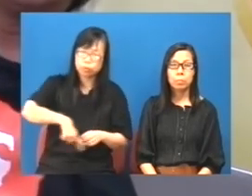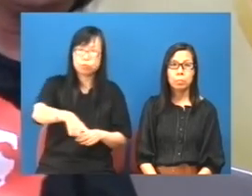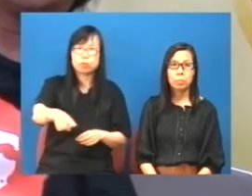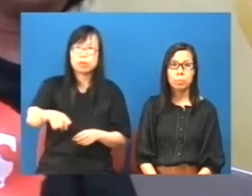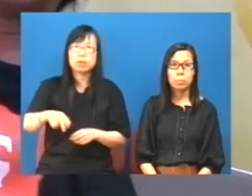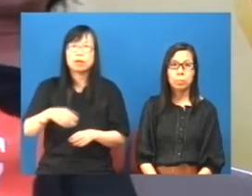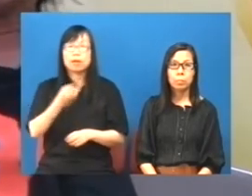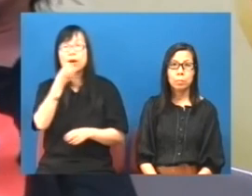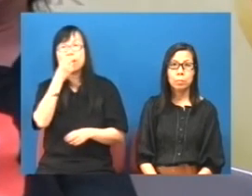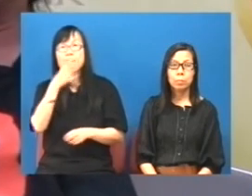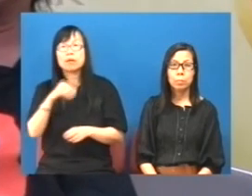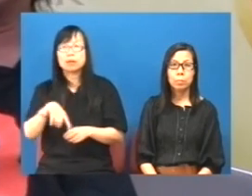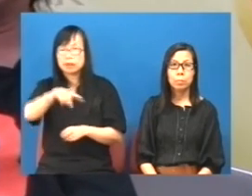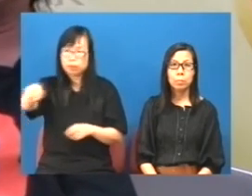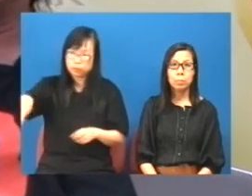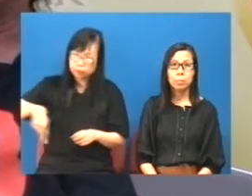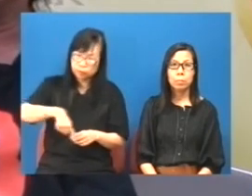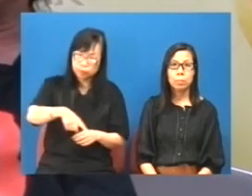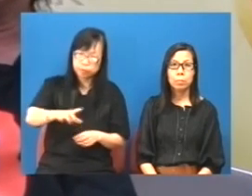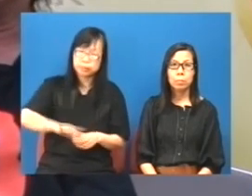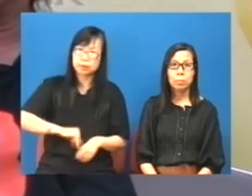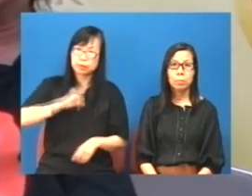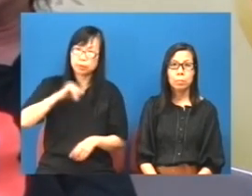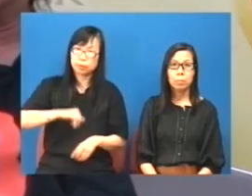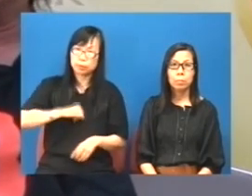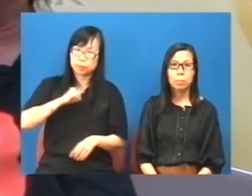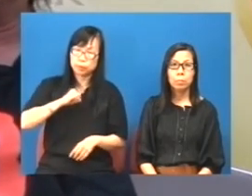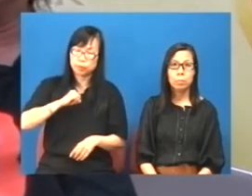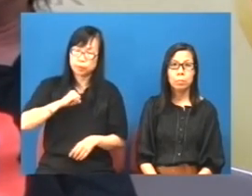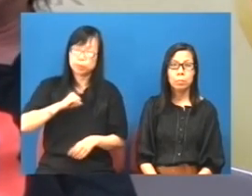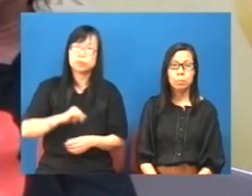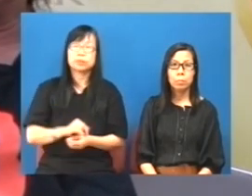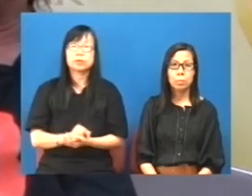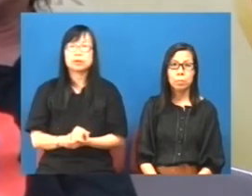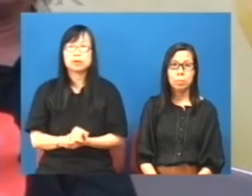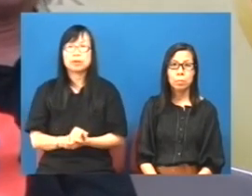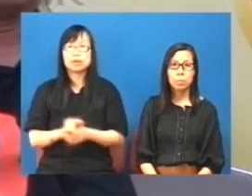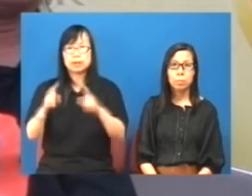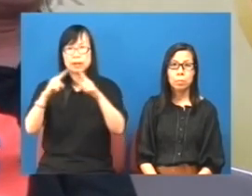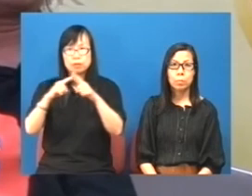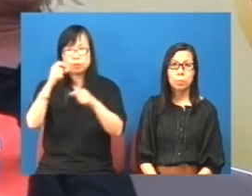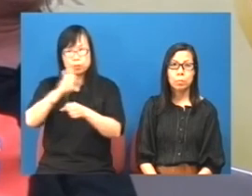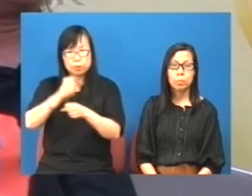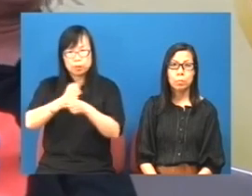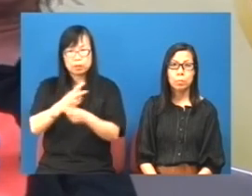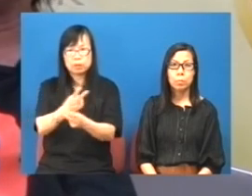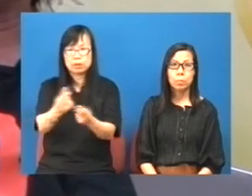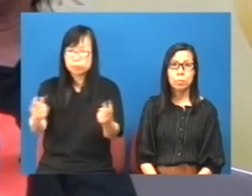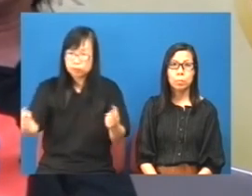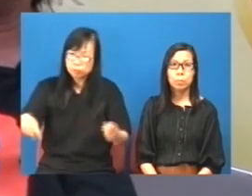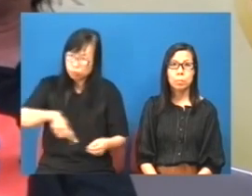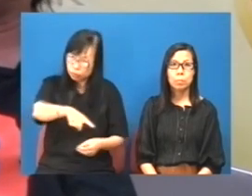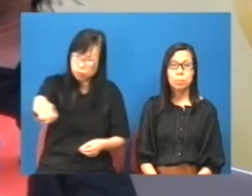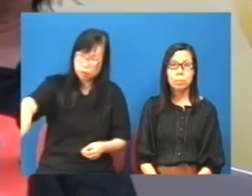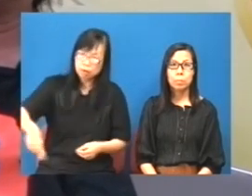香港的球場不足令到人做錯的球場負荷過重我覺得